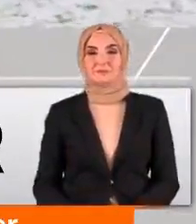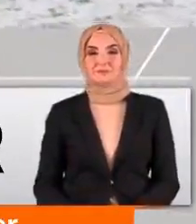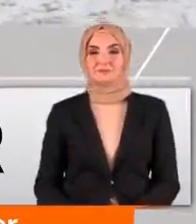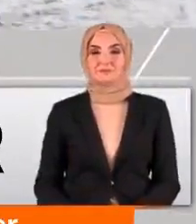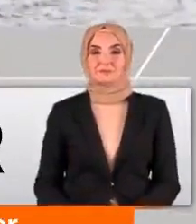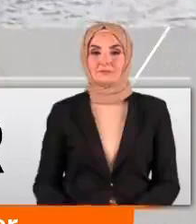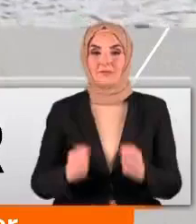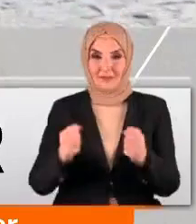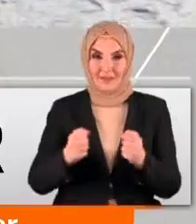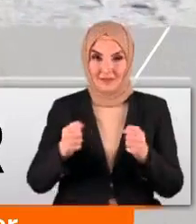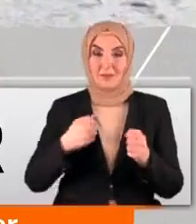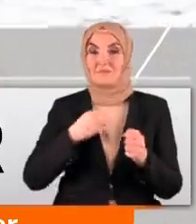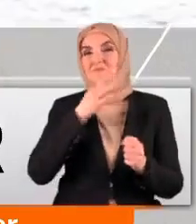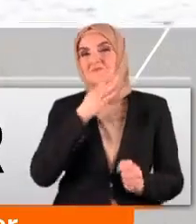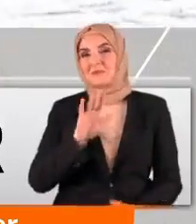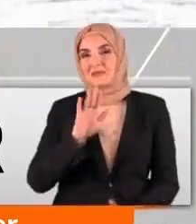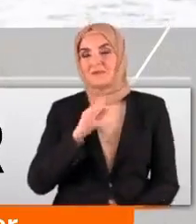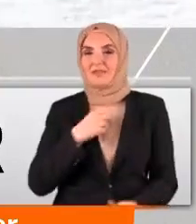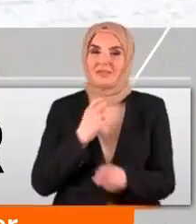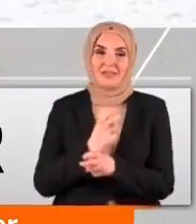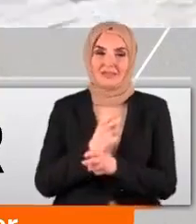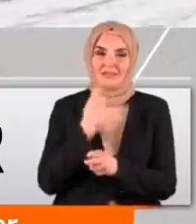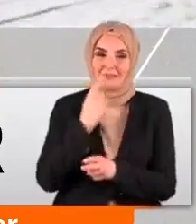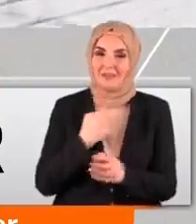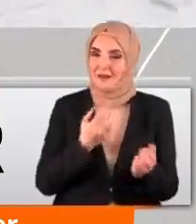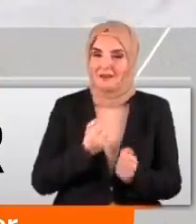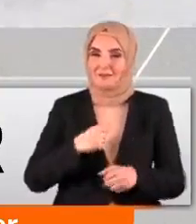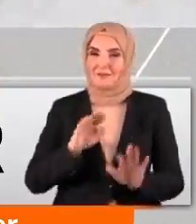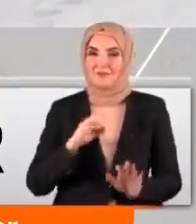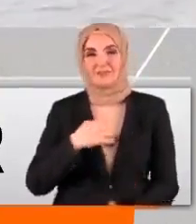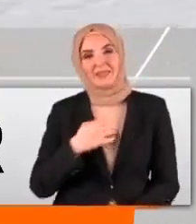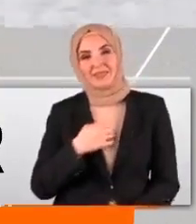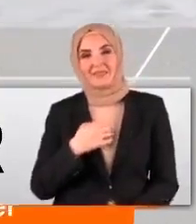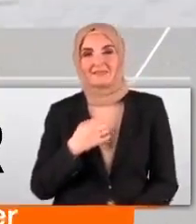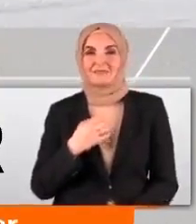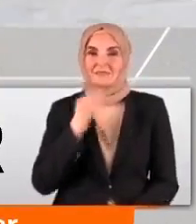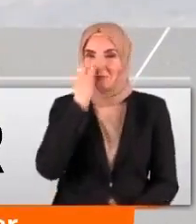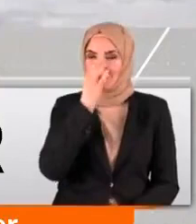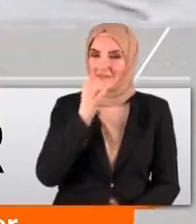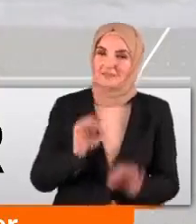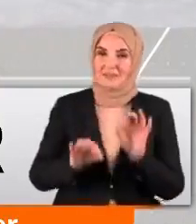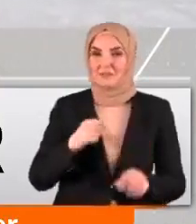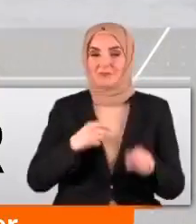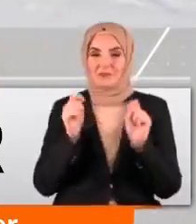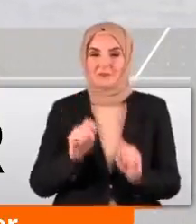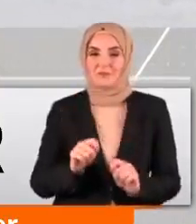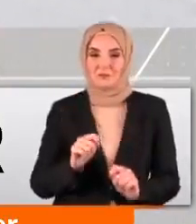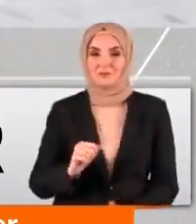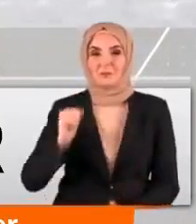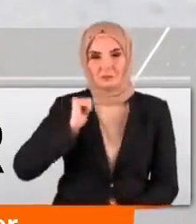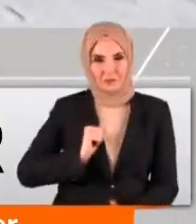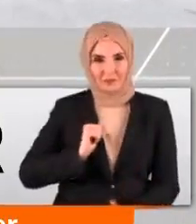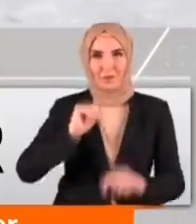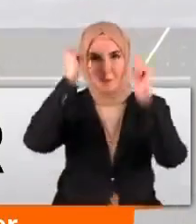Kayak yapmayı bilmediğim için o riske girmedim. Kendi kendime kayıyorum zaten. Şapkanızla çantanızın uyumu ve renkleri çok güzel bu arada. Çok mersi,